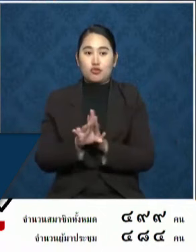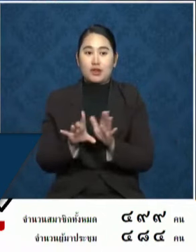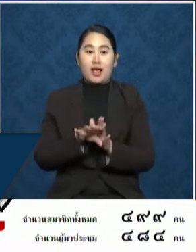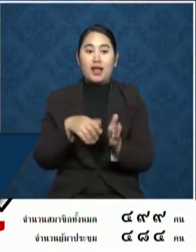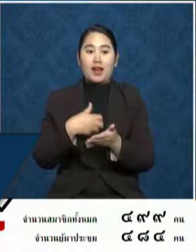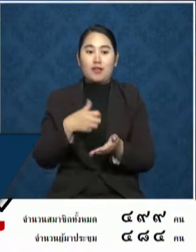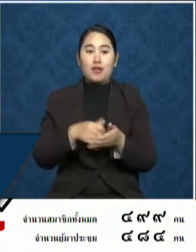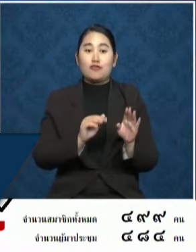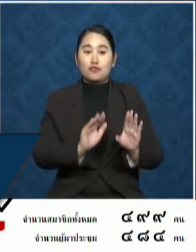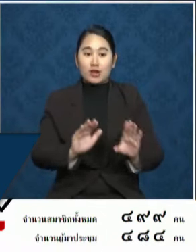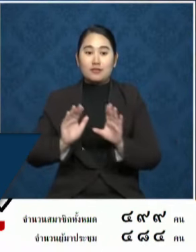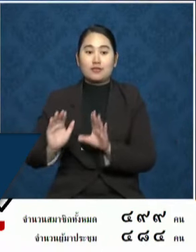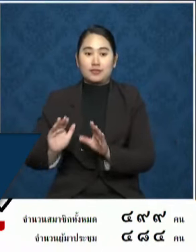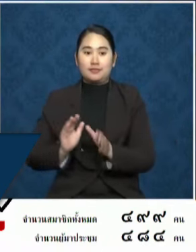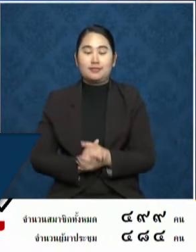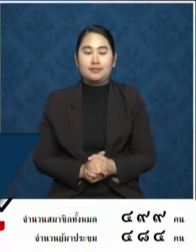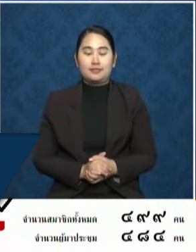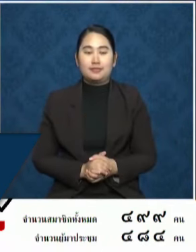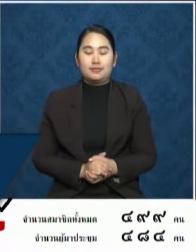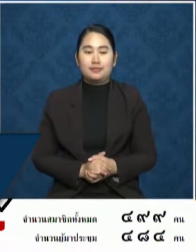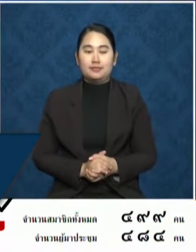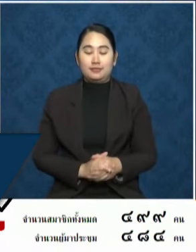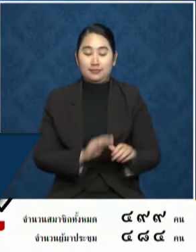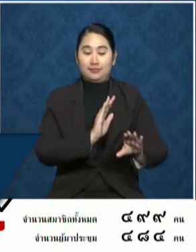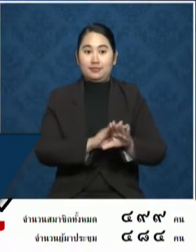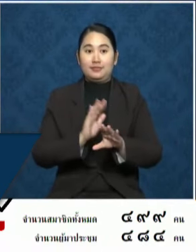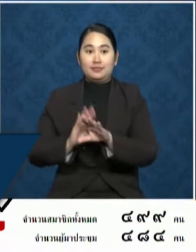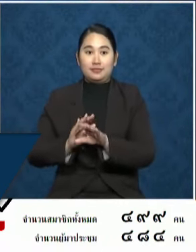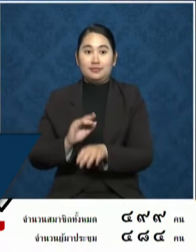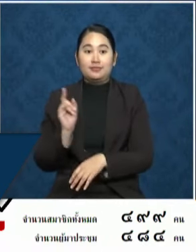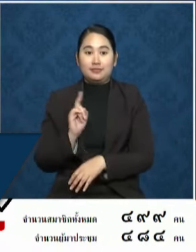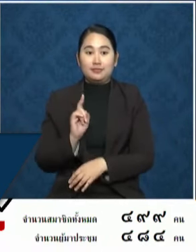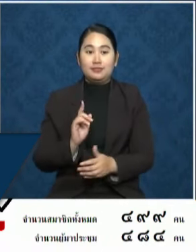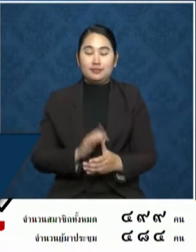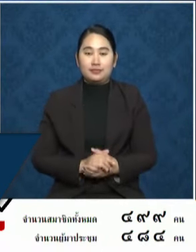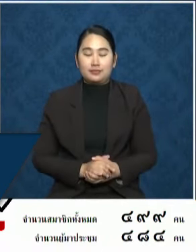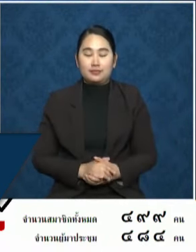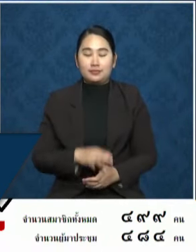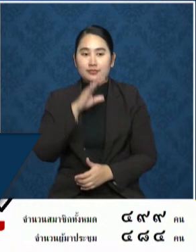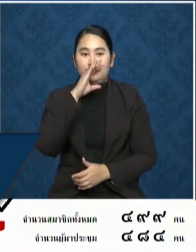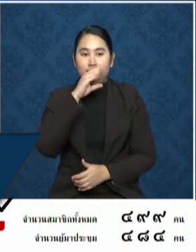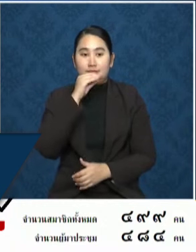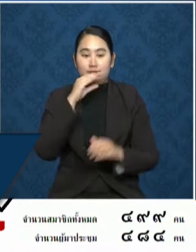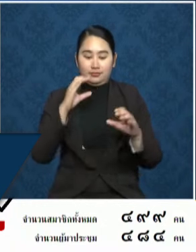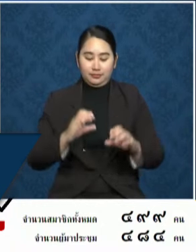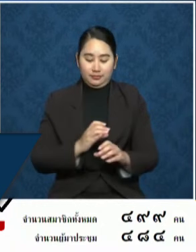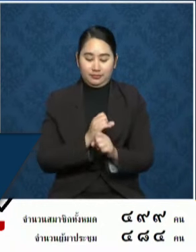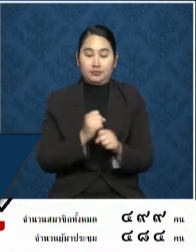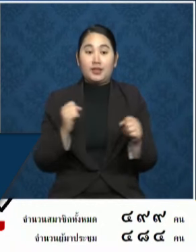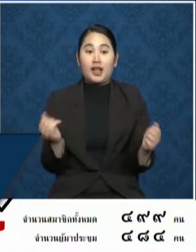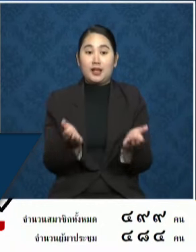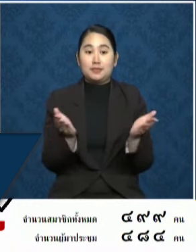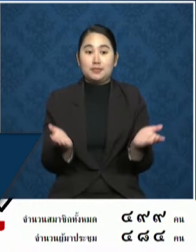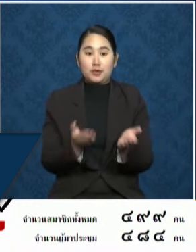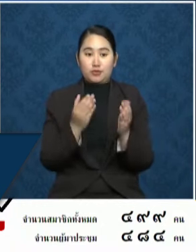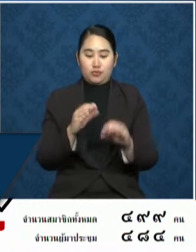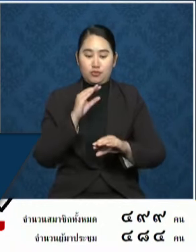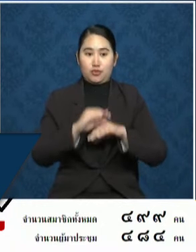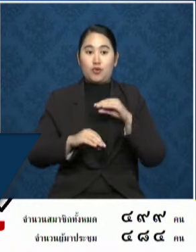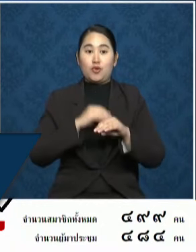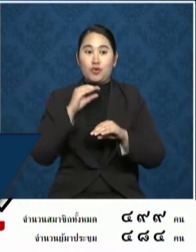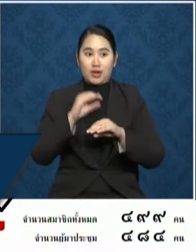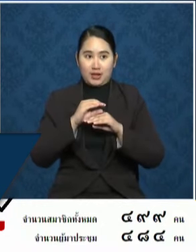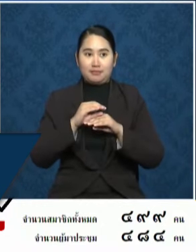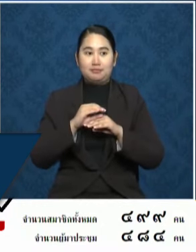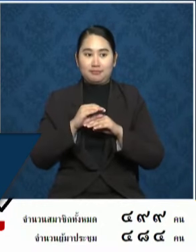ฝากไว้ในวาระนี้ครับคือเรื่องของการเทือนภัยผมพูดสั้นๆได้เลยครับว่าสนับสนุนโครงการเซลล